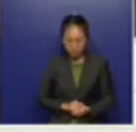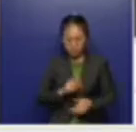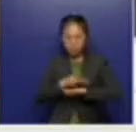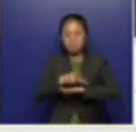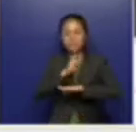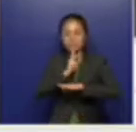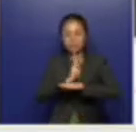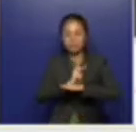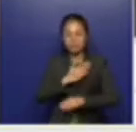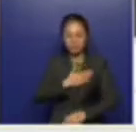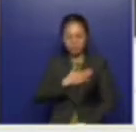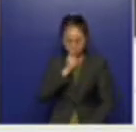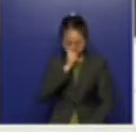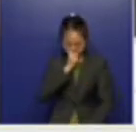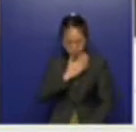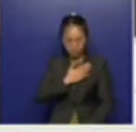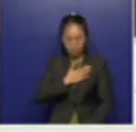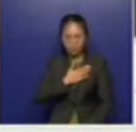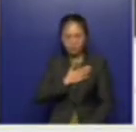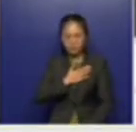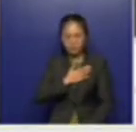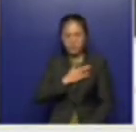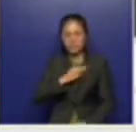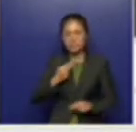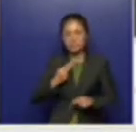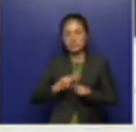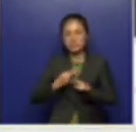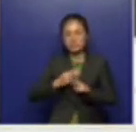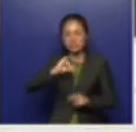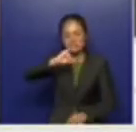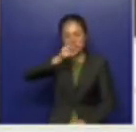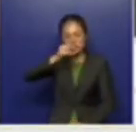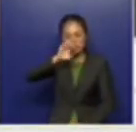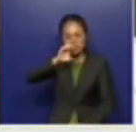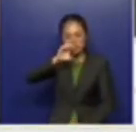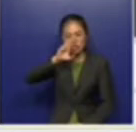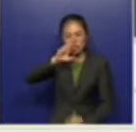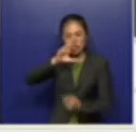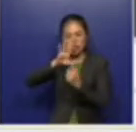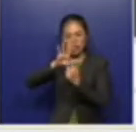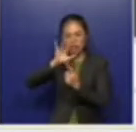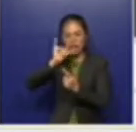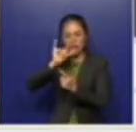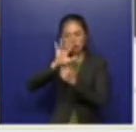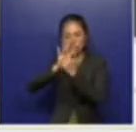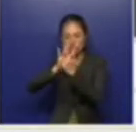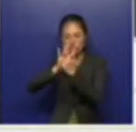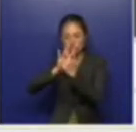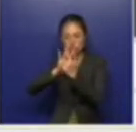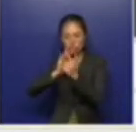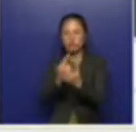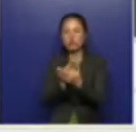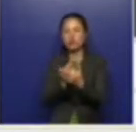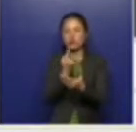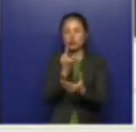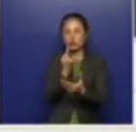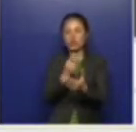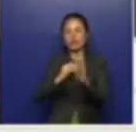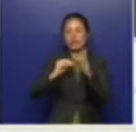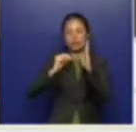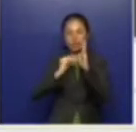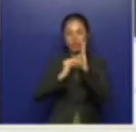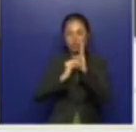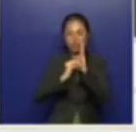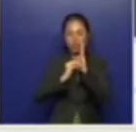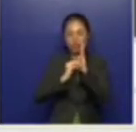ท่านประธานที่เคารพครับกระผมจิรายุห่วงทรัพย์สมาชิกสภาผู้แทนราษฎรกรุงเทพมหานครเขตคลองสามวาพรรคเพื่อไ